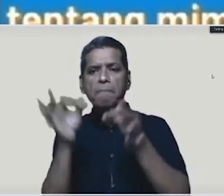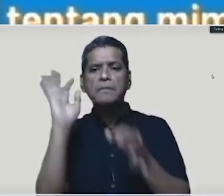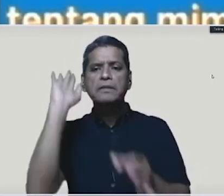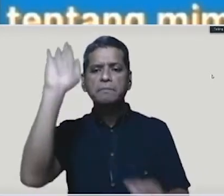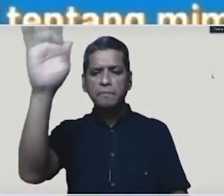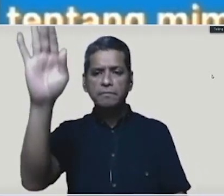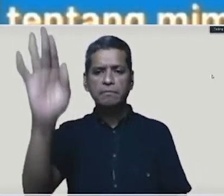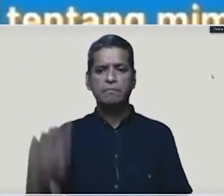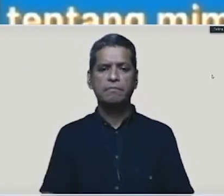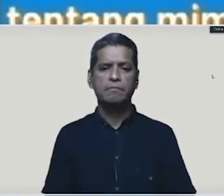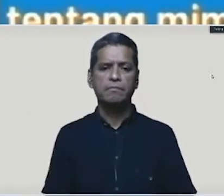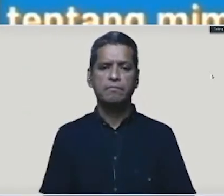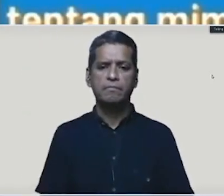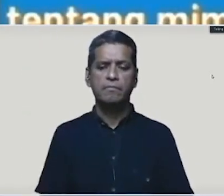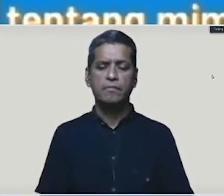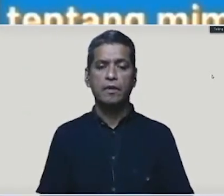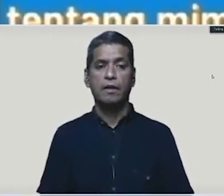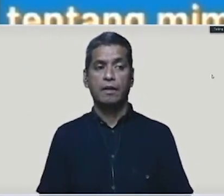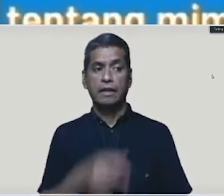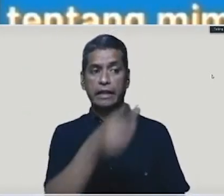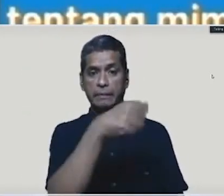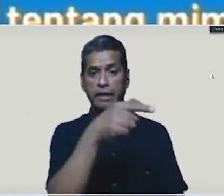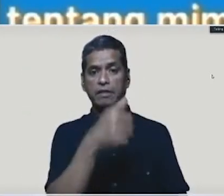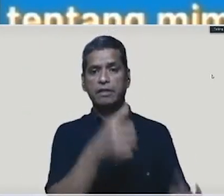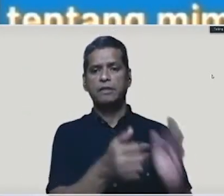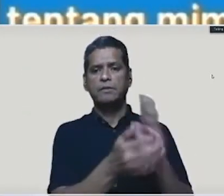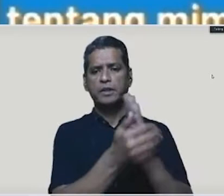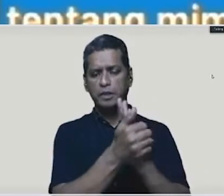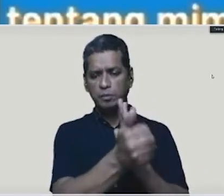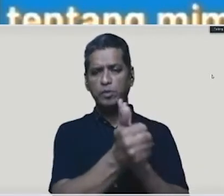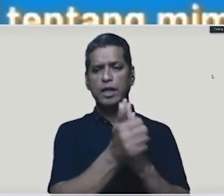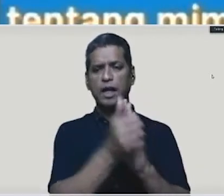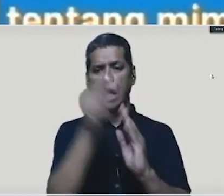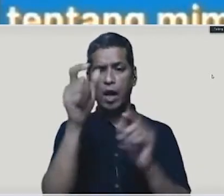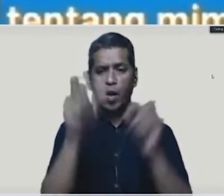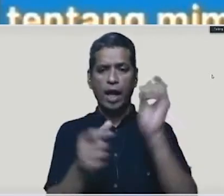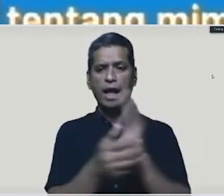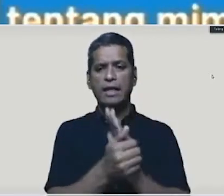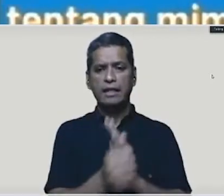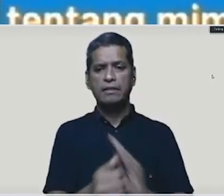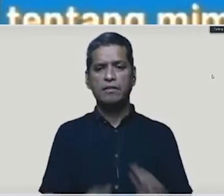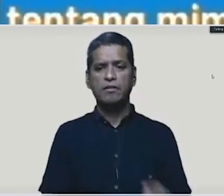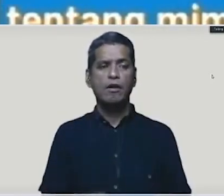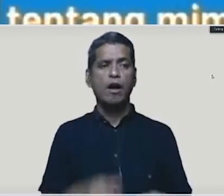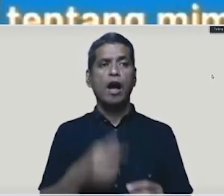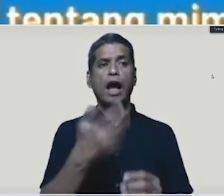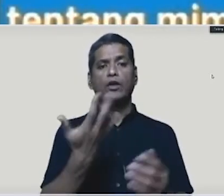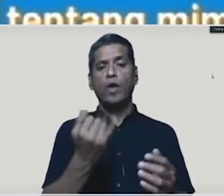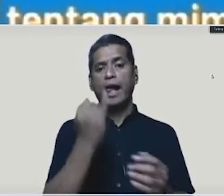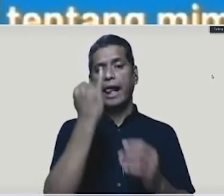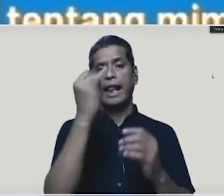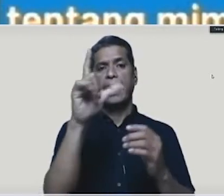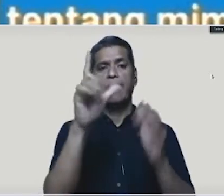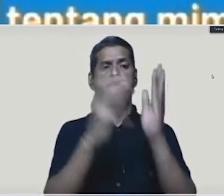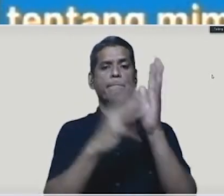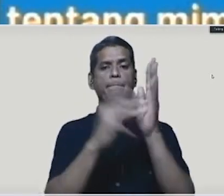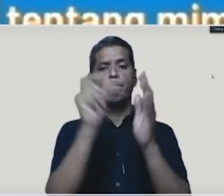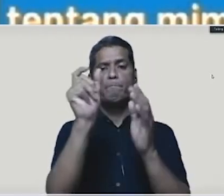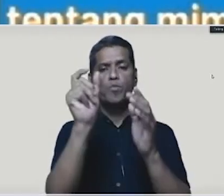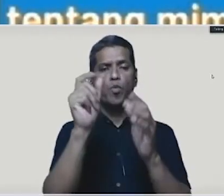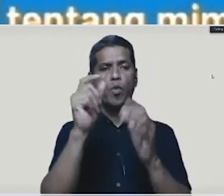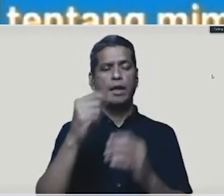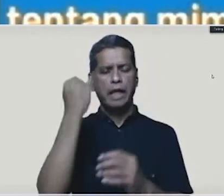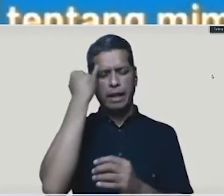disebut dengan para kasdim siapa para Kasim para kasting ini adalah para ilmuwan mereka Scientist